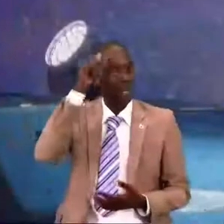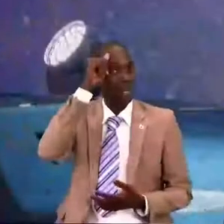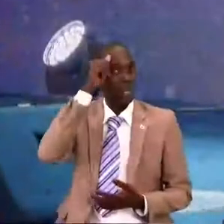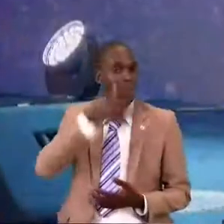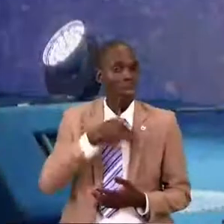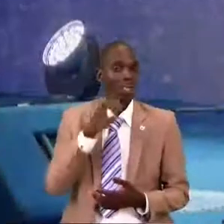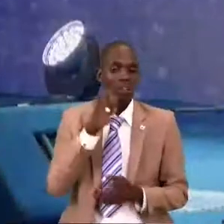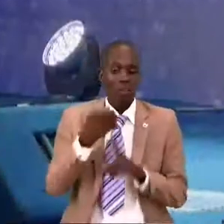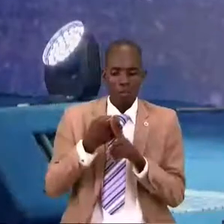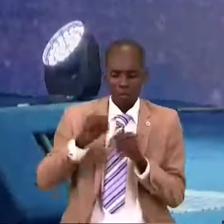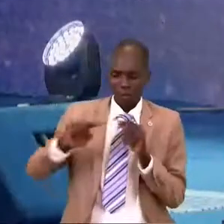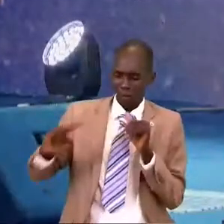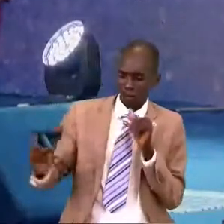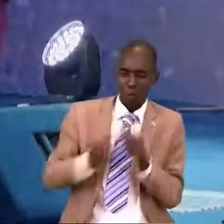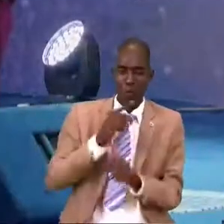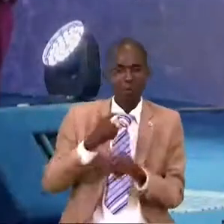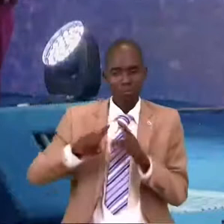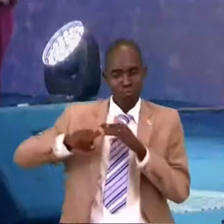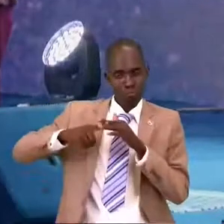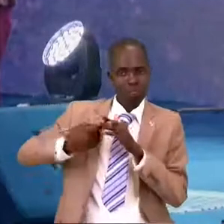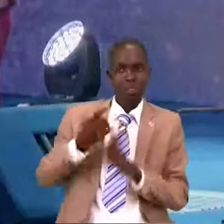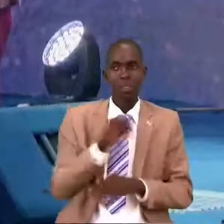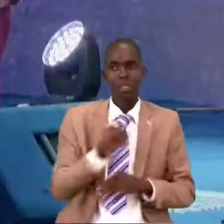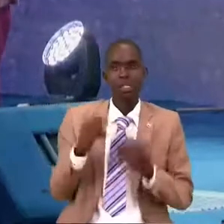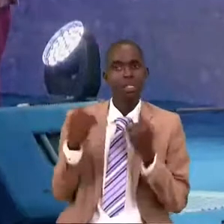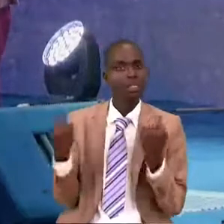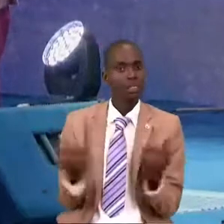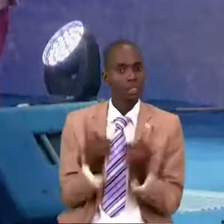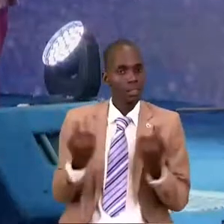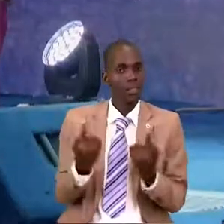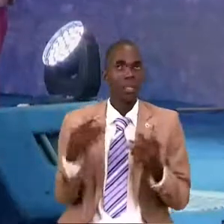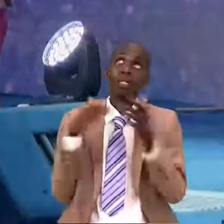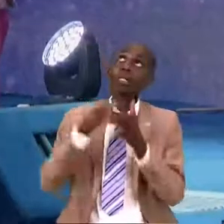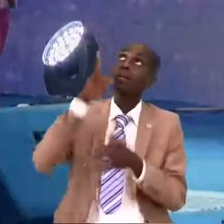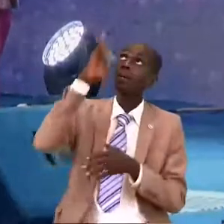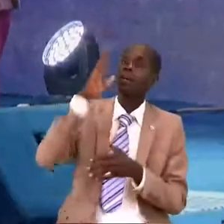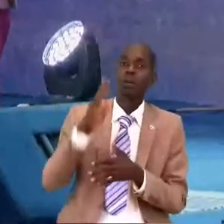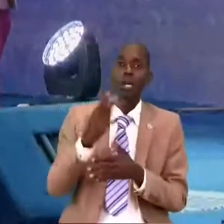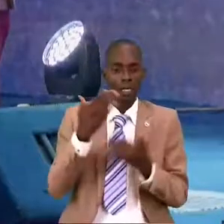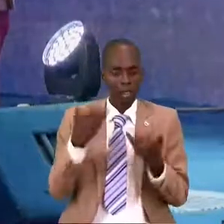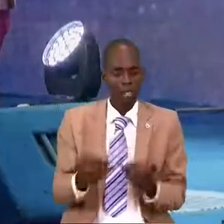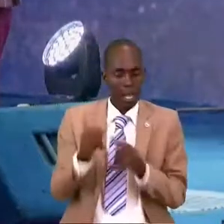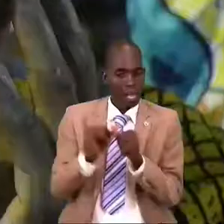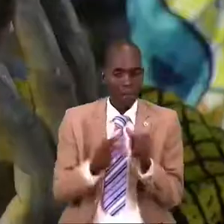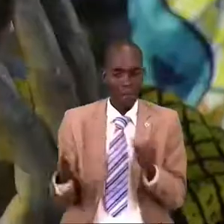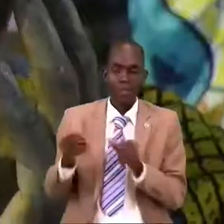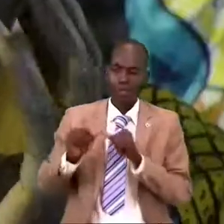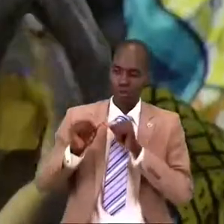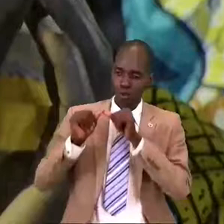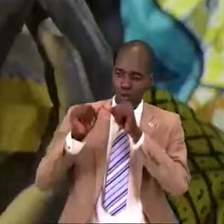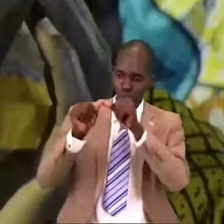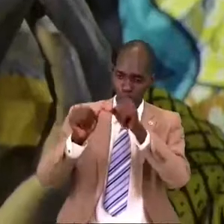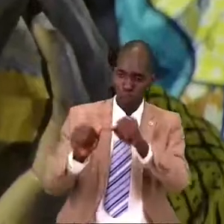Dieu. Maintenant, tout est maintenant venu à tout le monde. Voici, je suis né